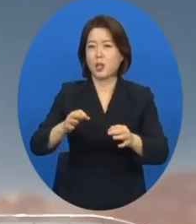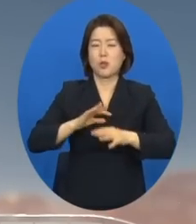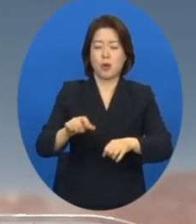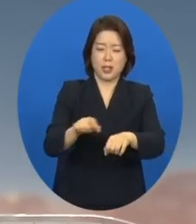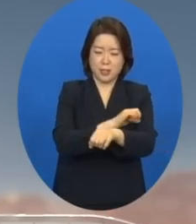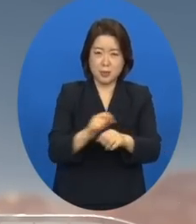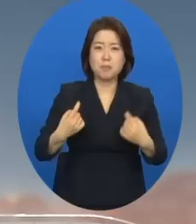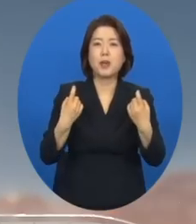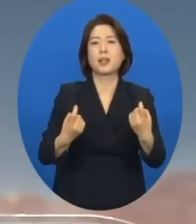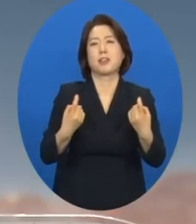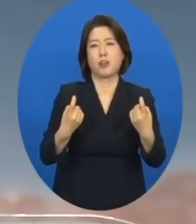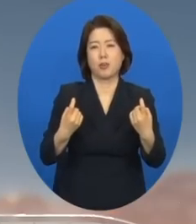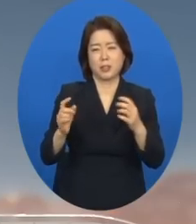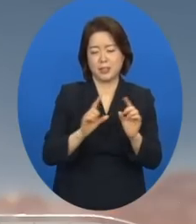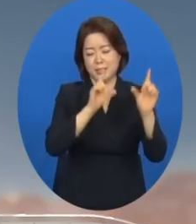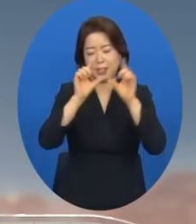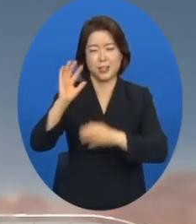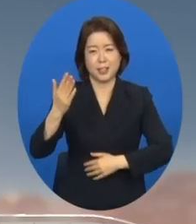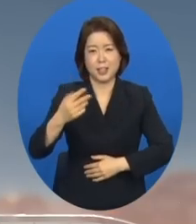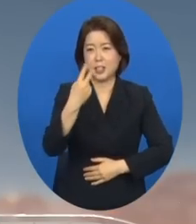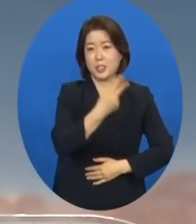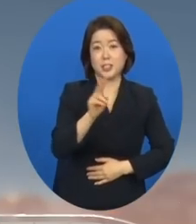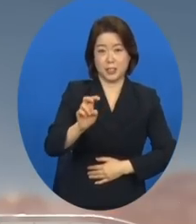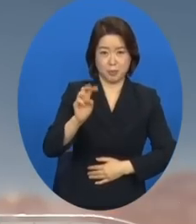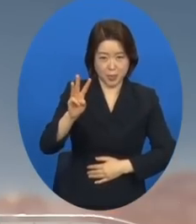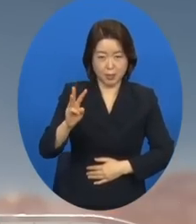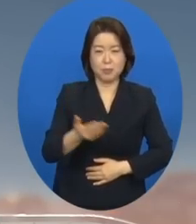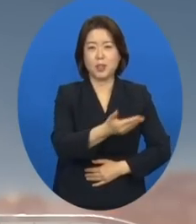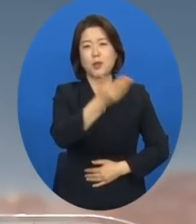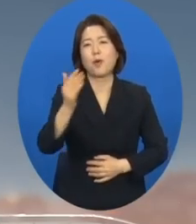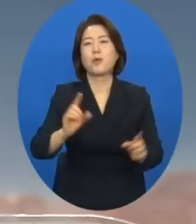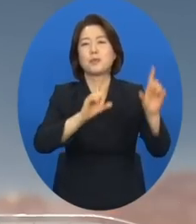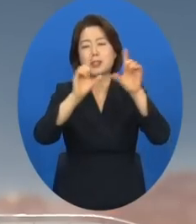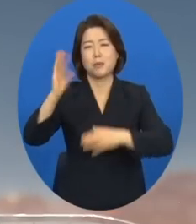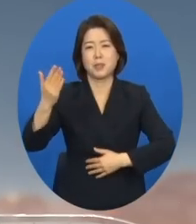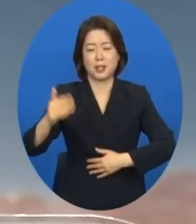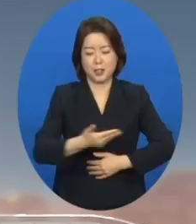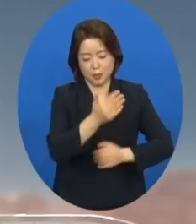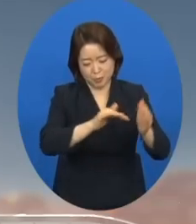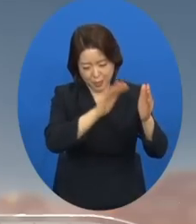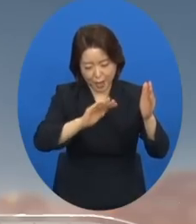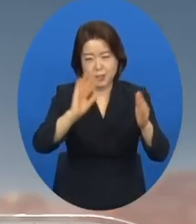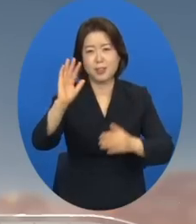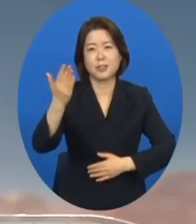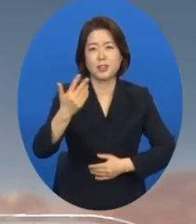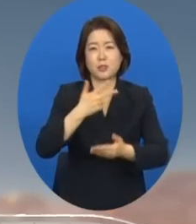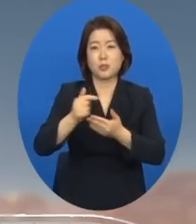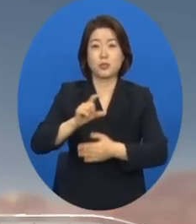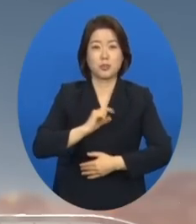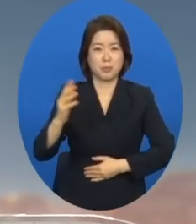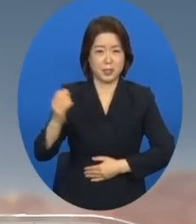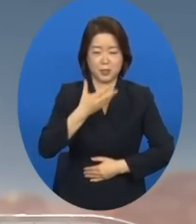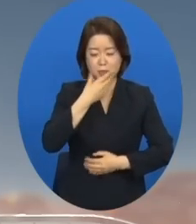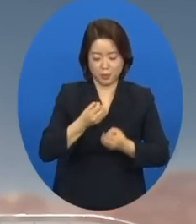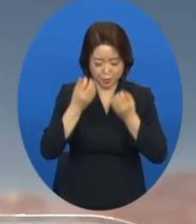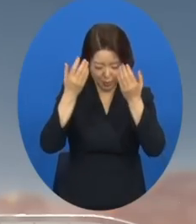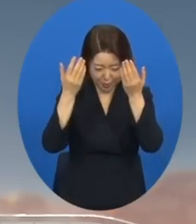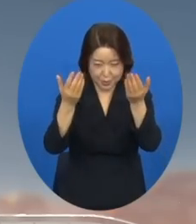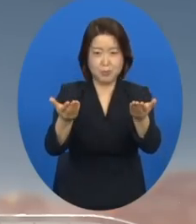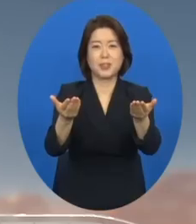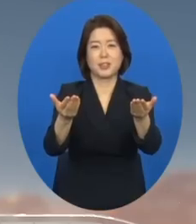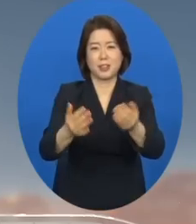비범한 여정을 살게 되어주는 2023년 여러분들의 삶이 되시기를 여러분들의 가정이 되시기를 주님의 이름으로 축원드립니다